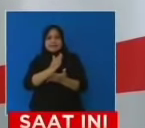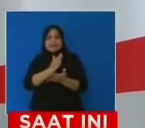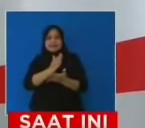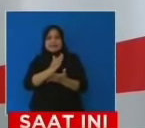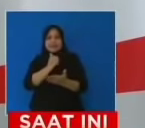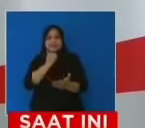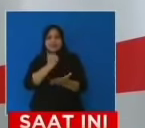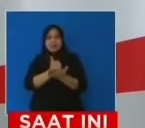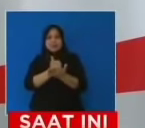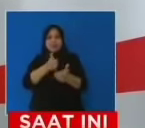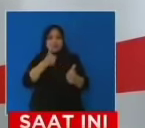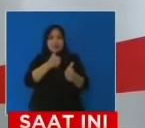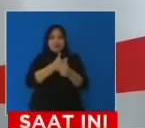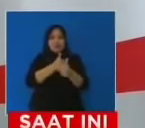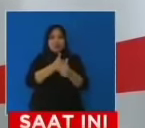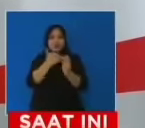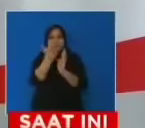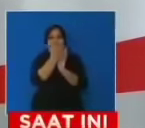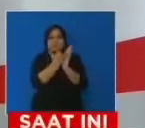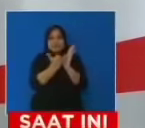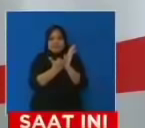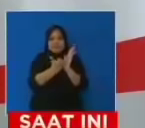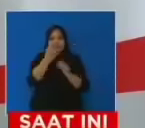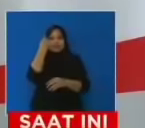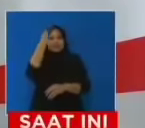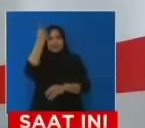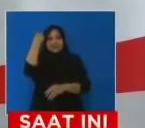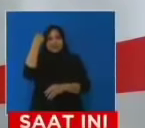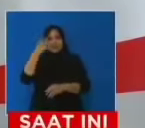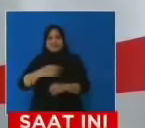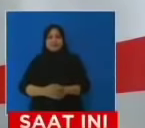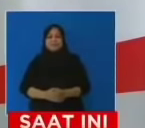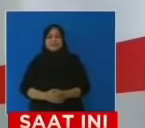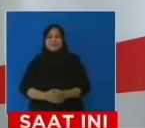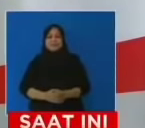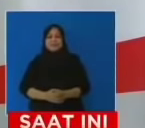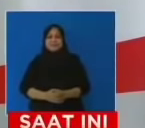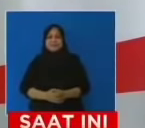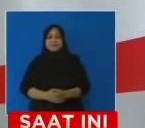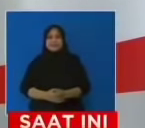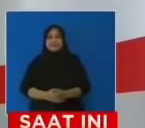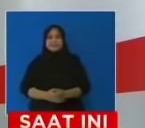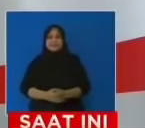arahan, pada instruksi yang telah diberikan oleh pemerintah.